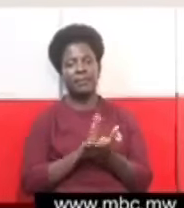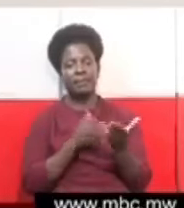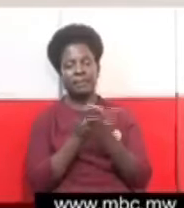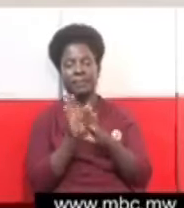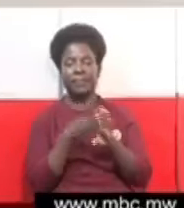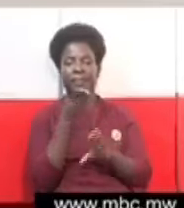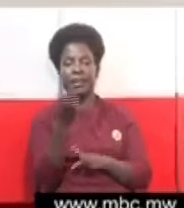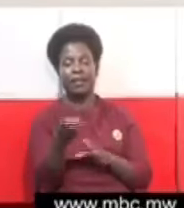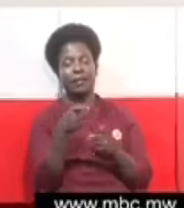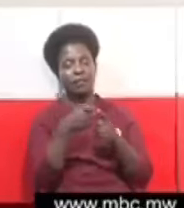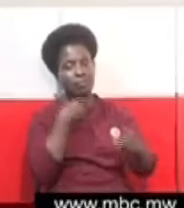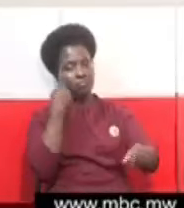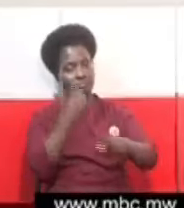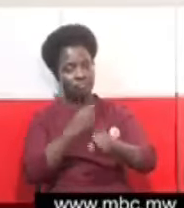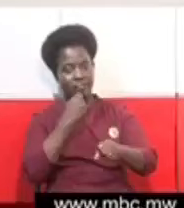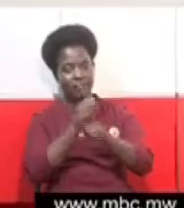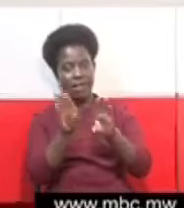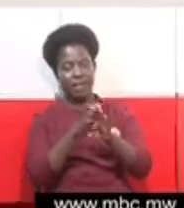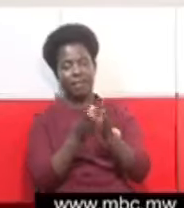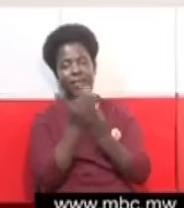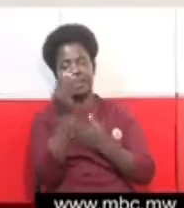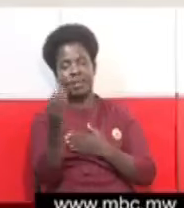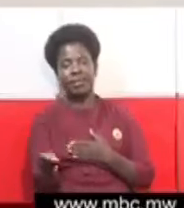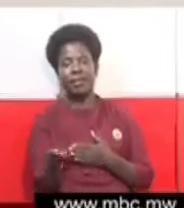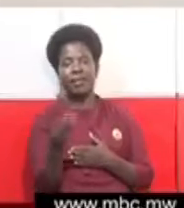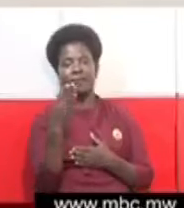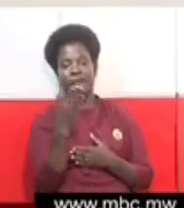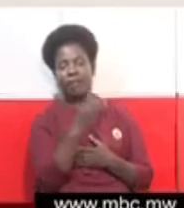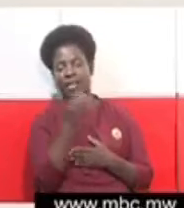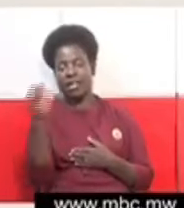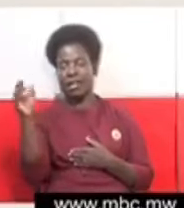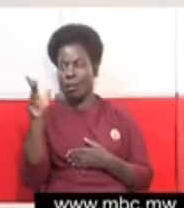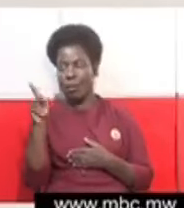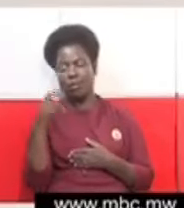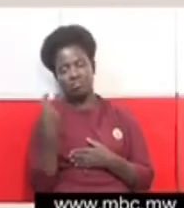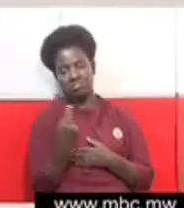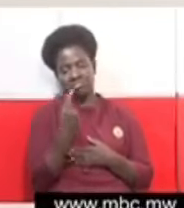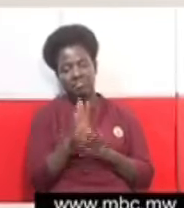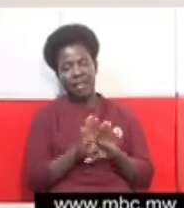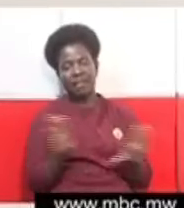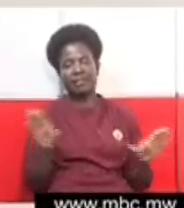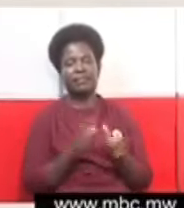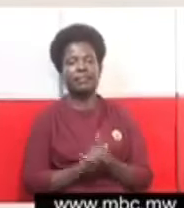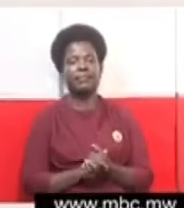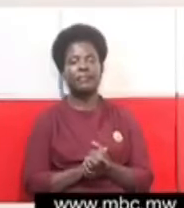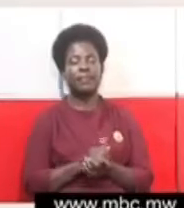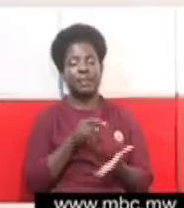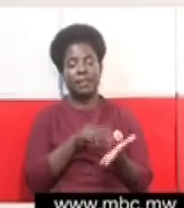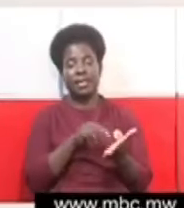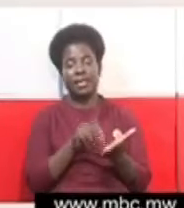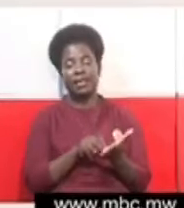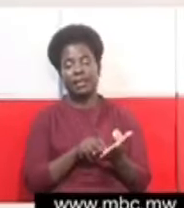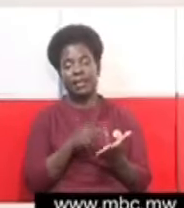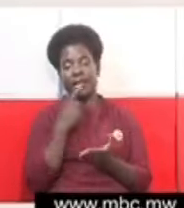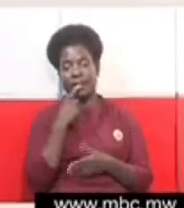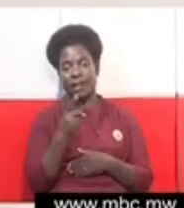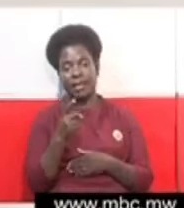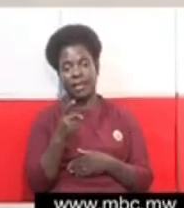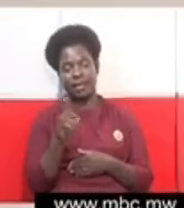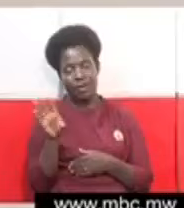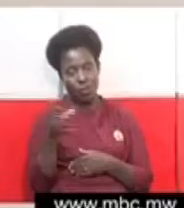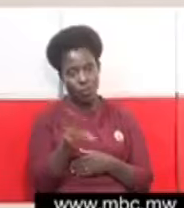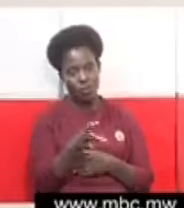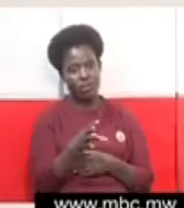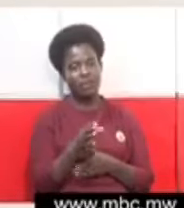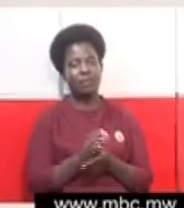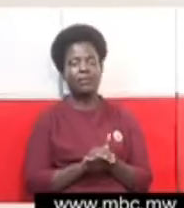munthu amagwirisa amalipira 400 kwacha yokha zomwe zikusonyeza kuti akamachaja madzi awo